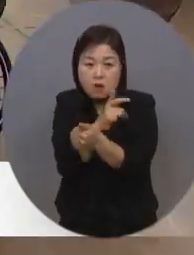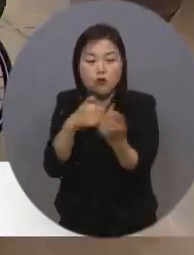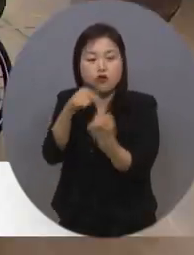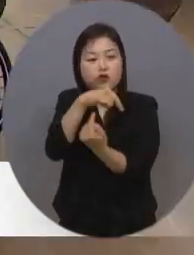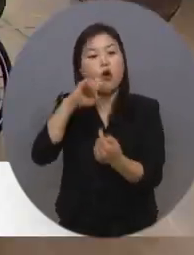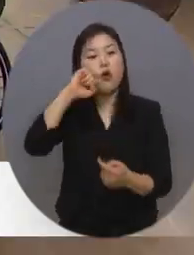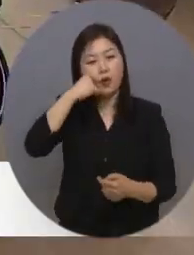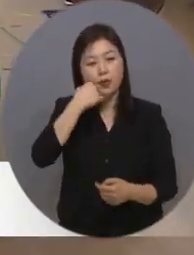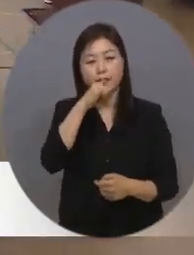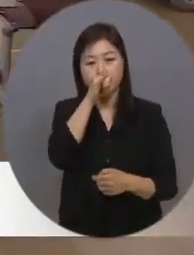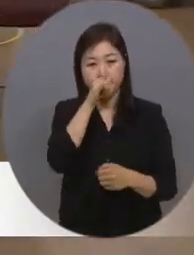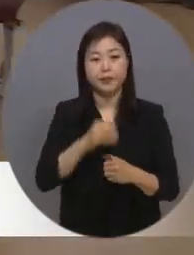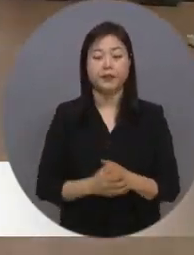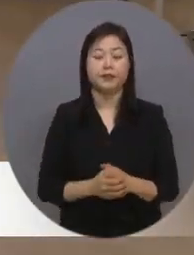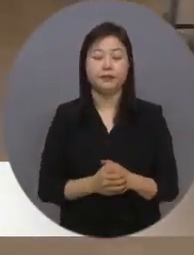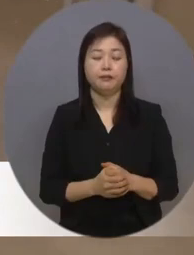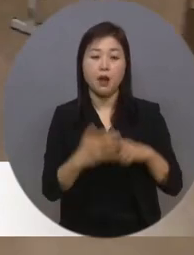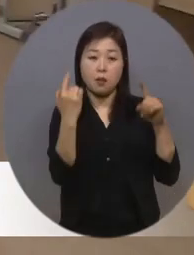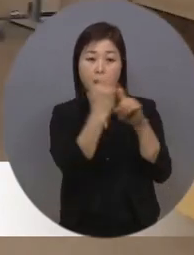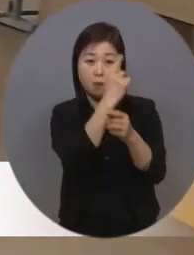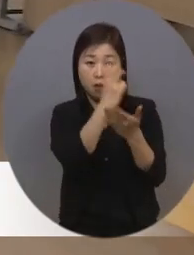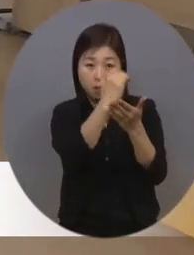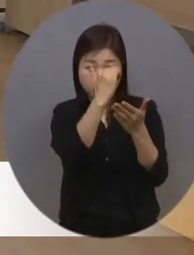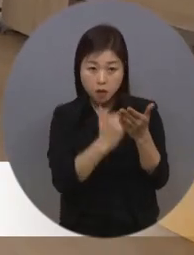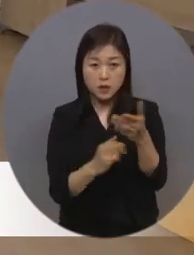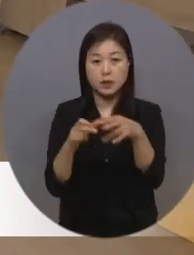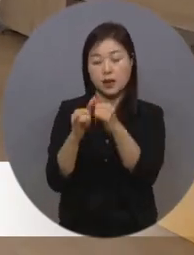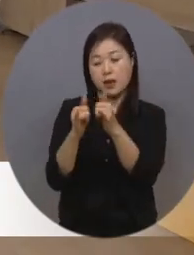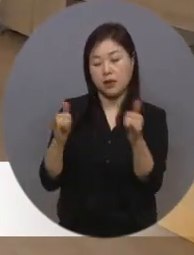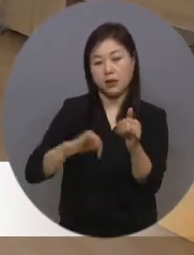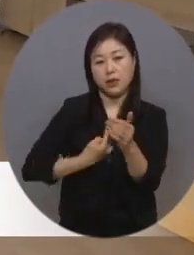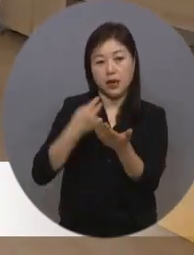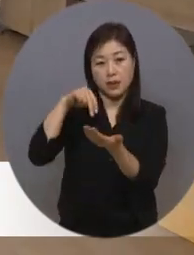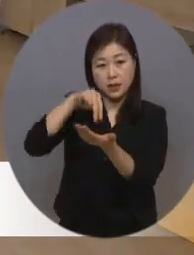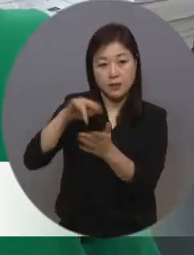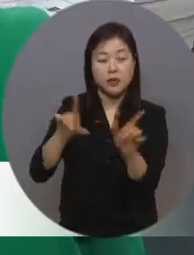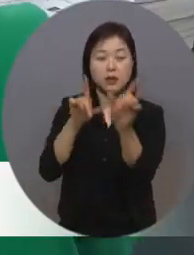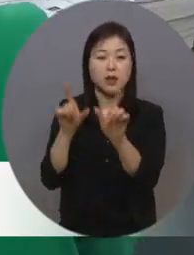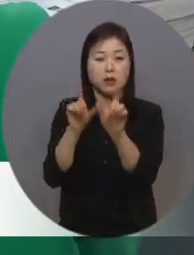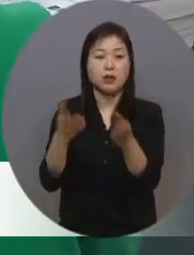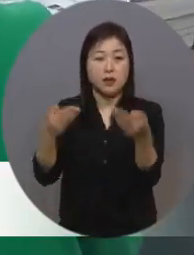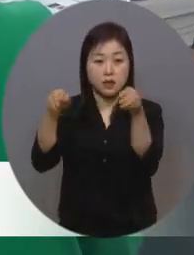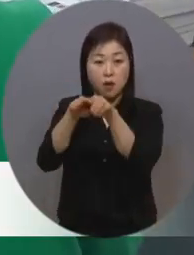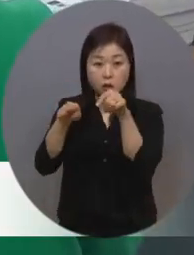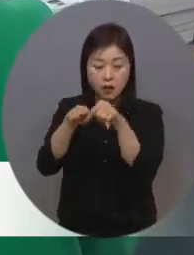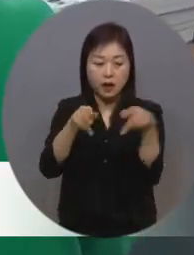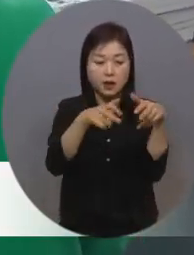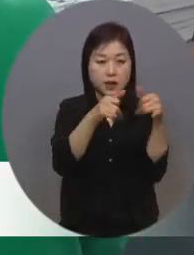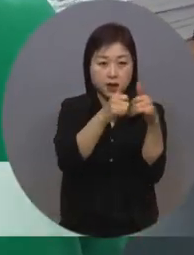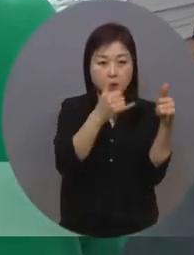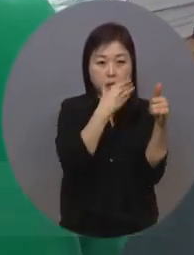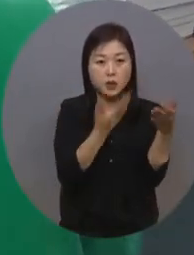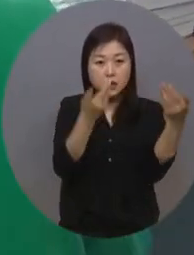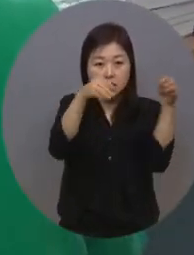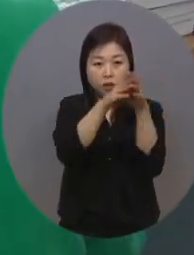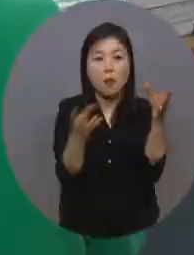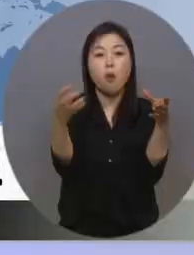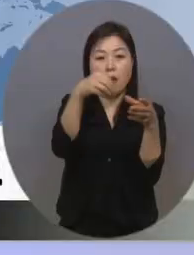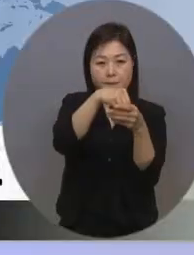있습니다. 이에 개정안에서는 장애인 자립생활지원센터를 장애인 복지시설에 포함하도록 했습니다.